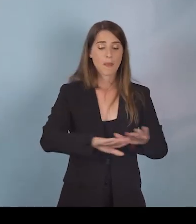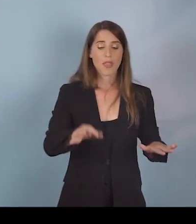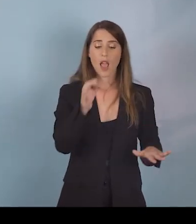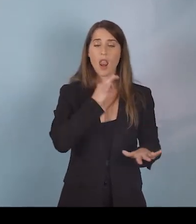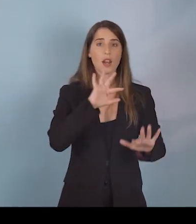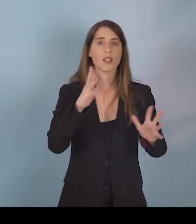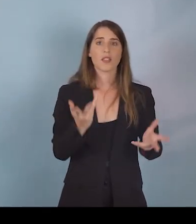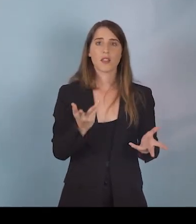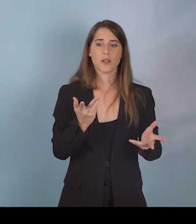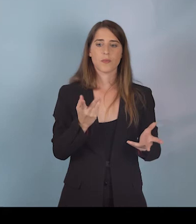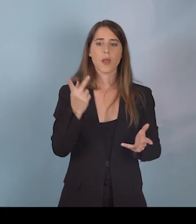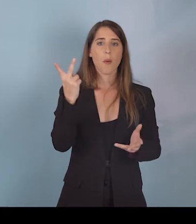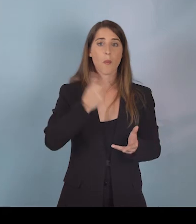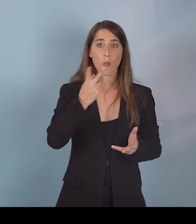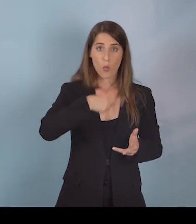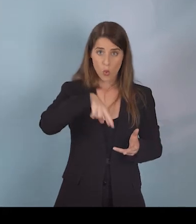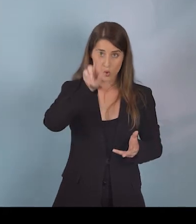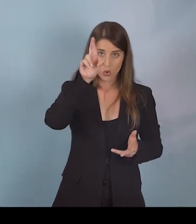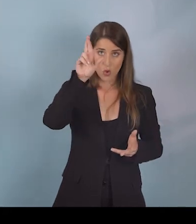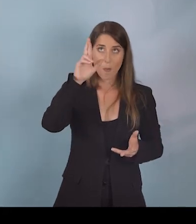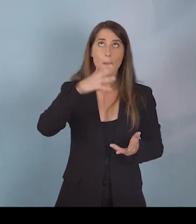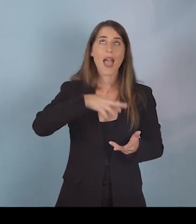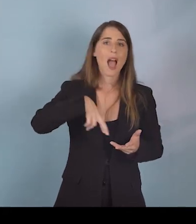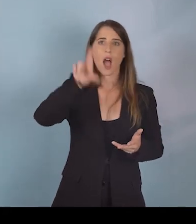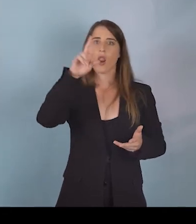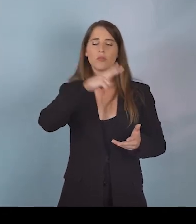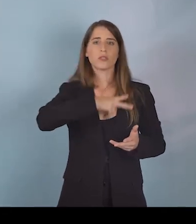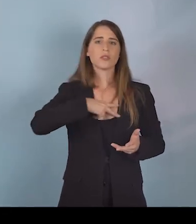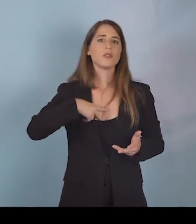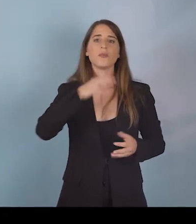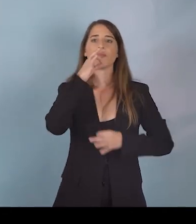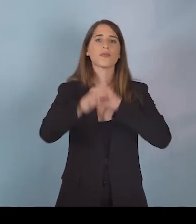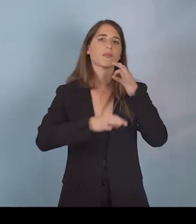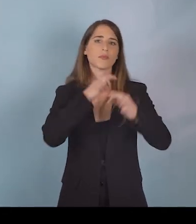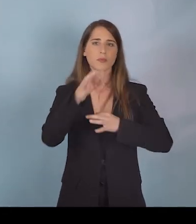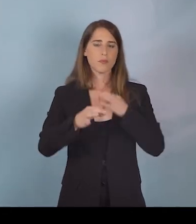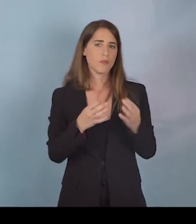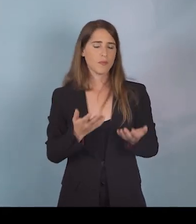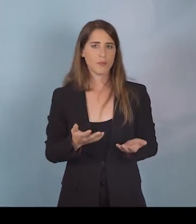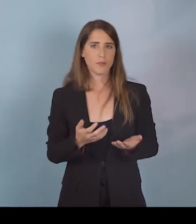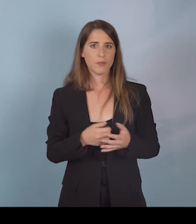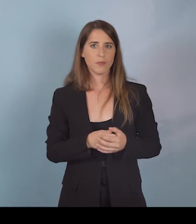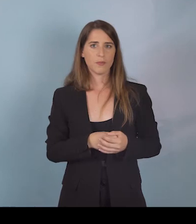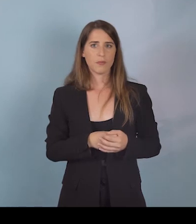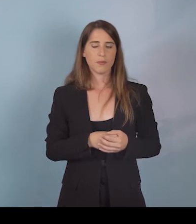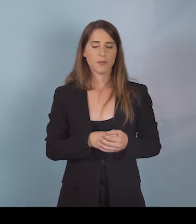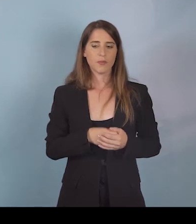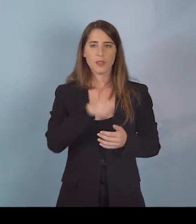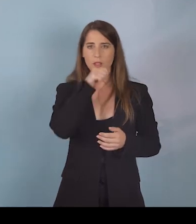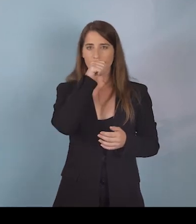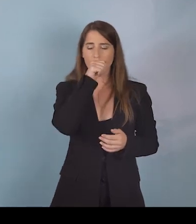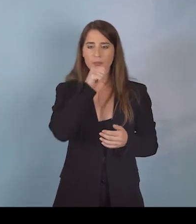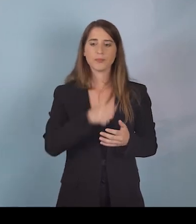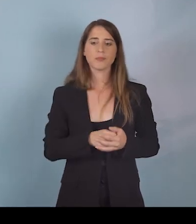Επίσης, με ένα πολύ μεγάλο ποσοστό από αυτό, τα μισά παιδιά αναφέρουν ότι ένα πολύ μεγάλο ποσοστό έρχεται από τους καθηγητές. Ακούγεται αυτό το